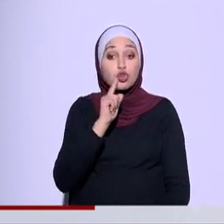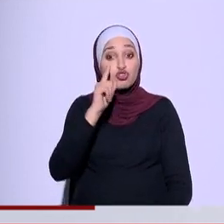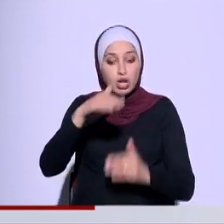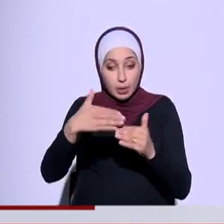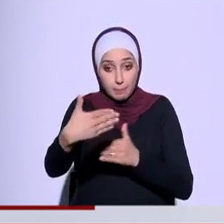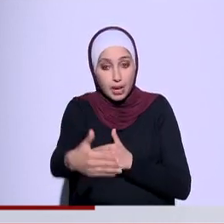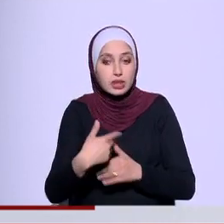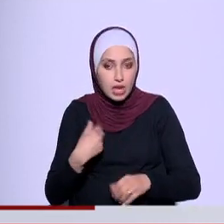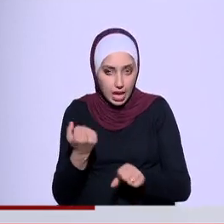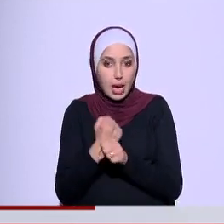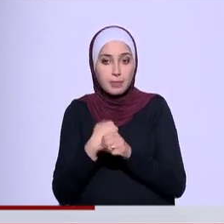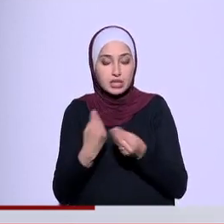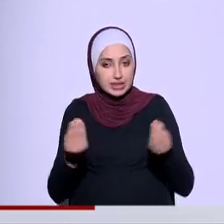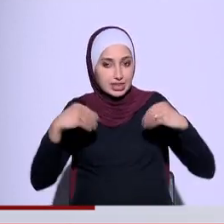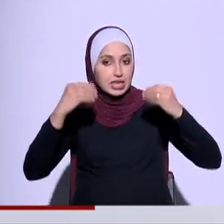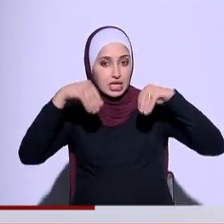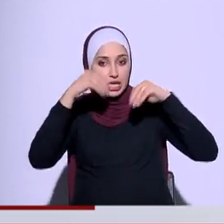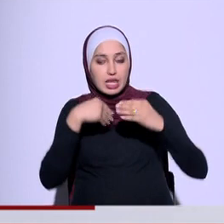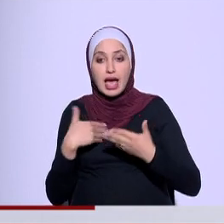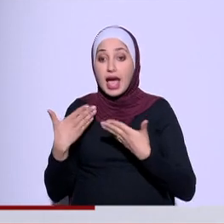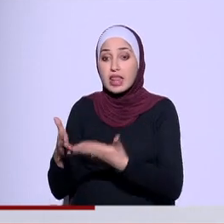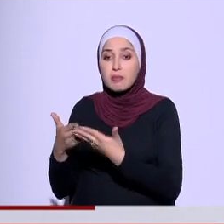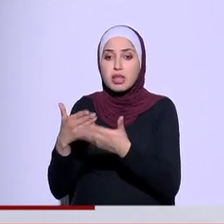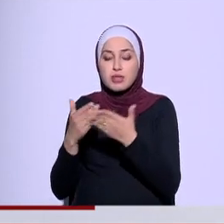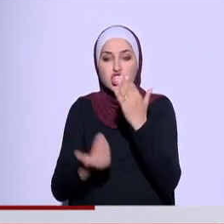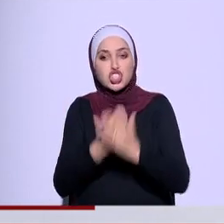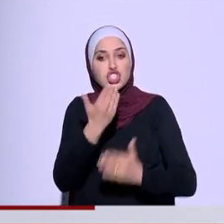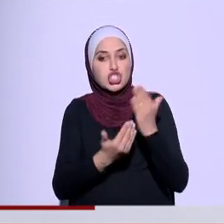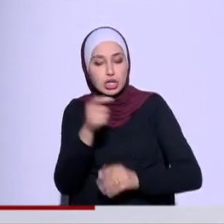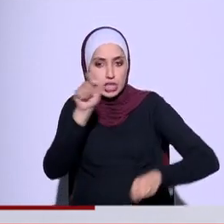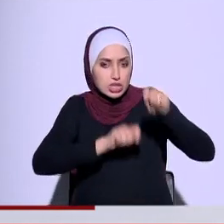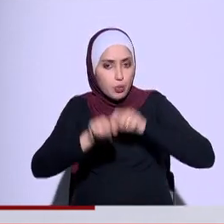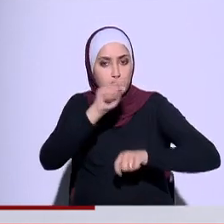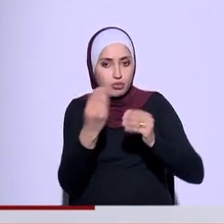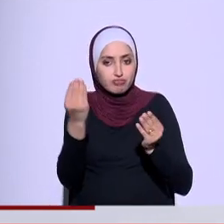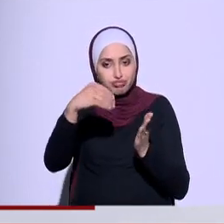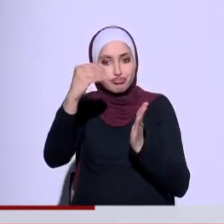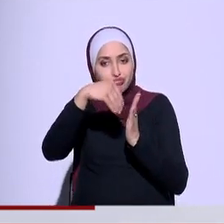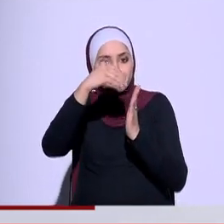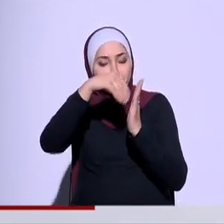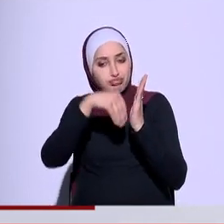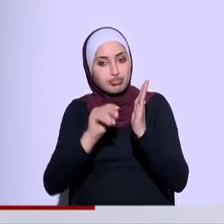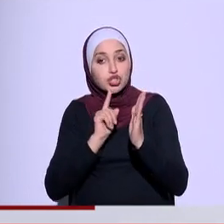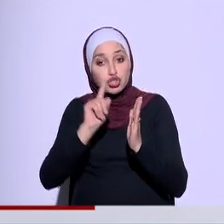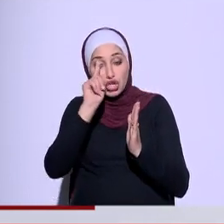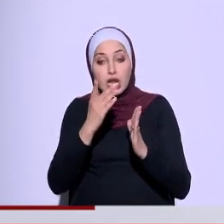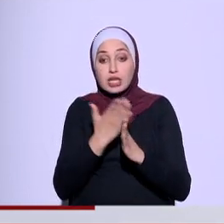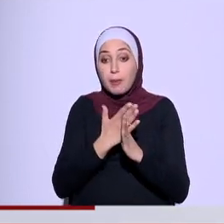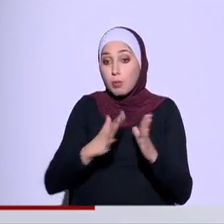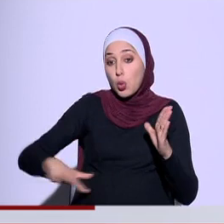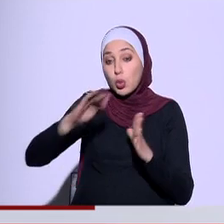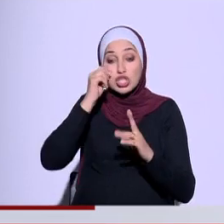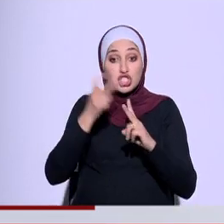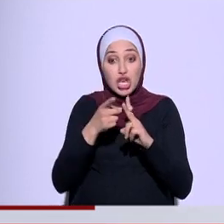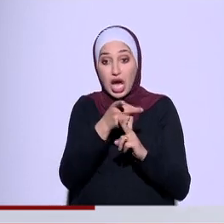الرقمي، المخاطبات الرقمية وكثير من الخدمات الجديدة اللي هي بتحكي بتغطي أكثر ما زي ما حكينا احتياجات